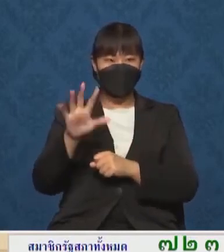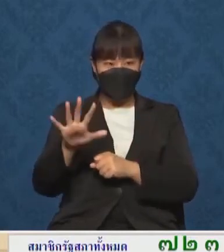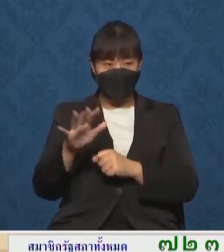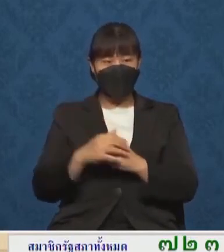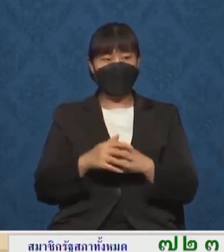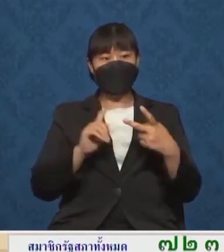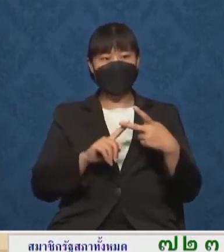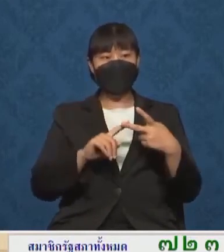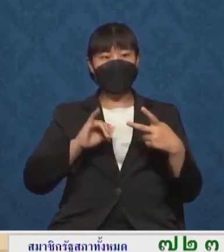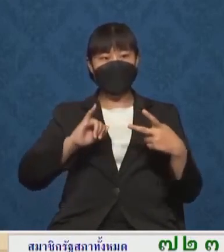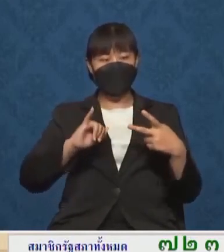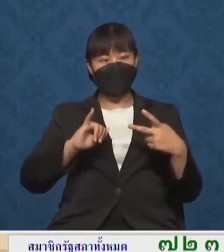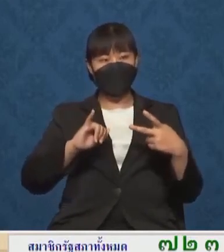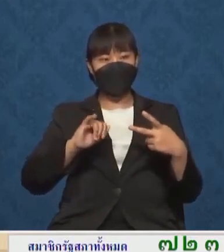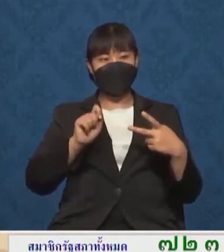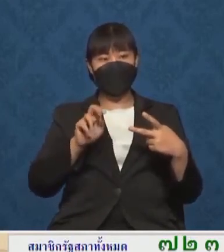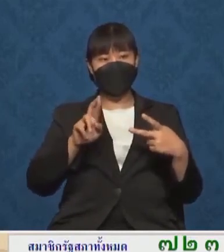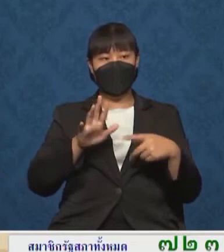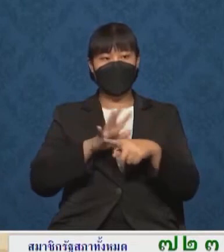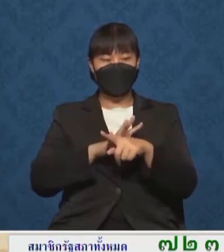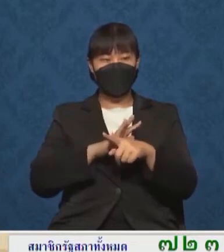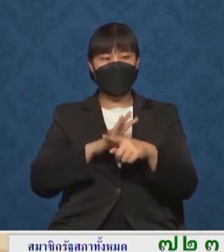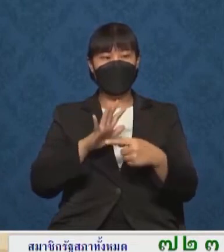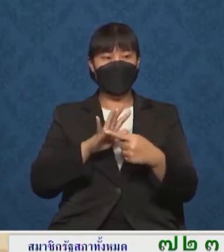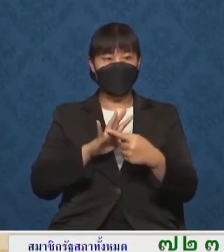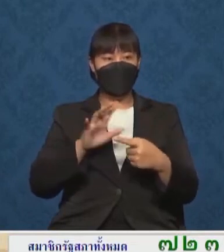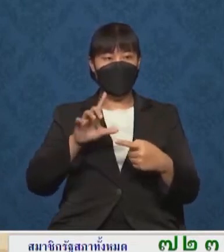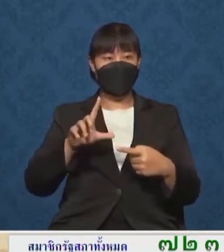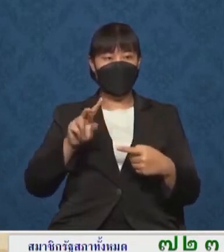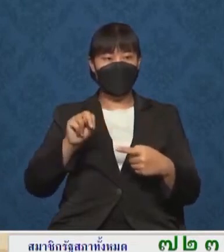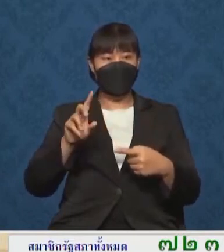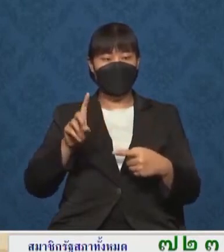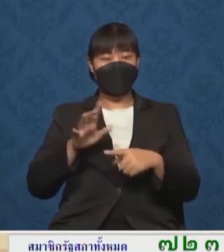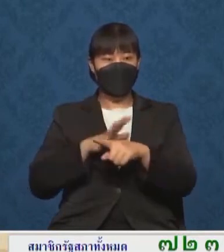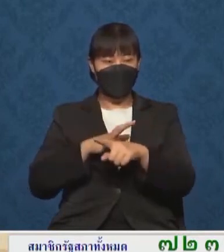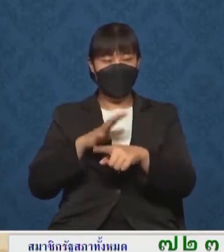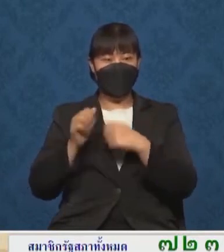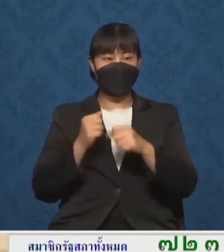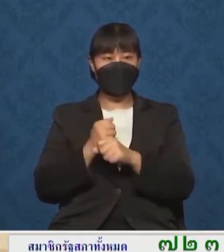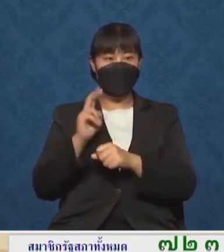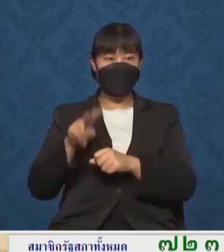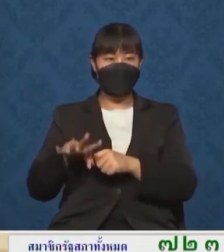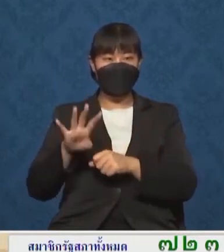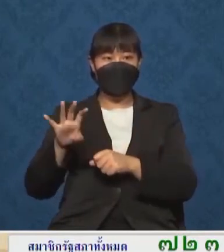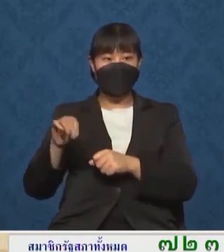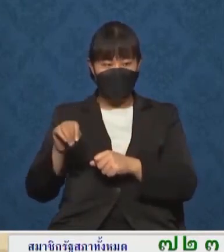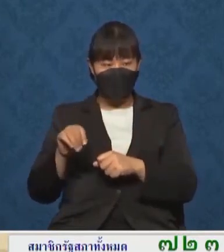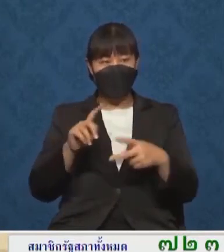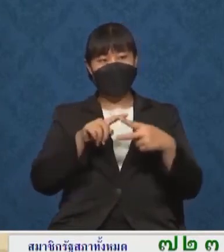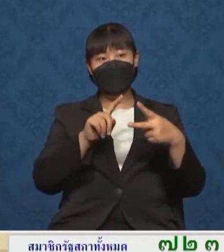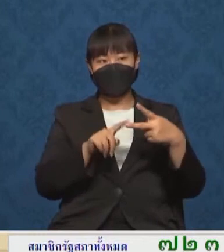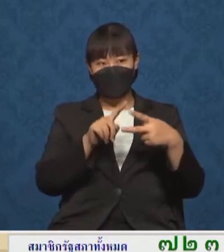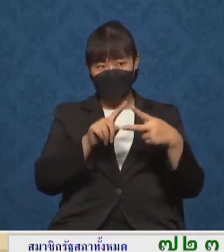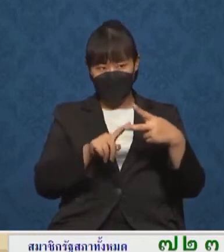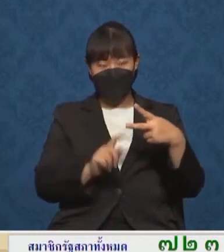ศไอร์แลนด์นะครับเรียกว่าโปรเจกต์ไอร์แลนด์2040สิ่งสำคัญของแผนยุทธศาสตร์ชาติของเอสโตเนียและไ